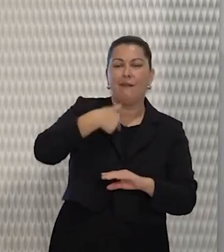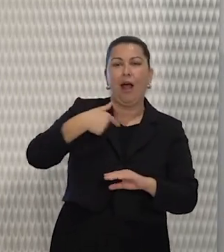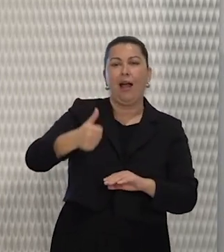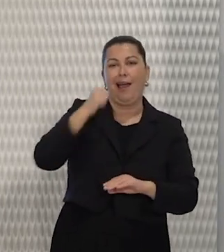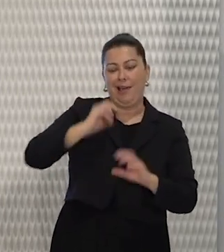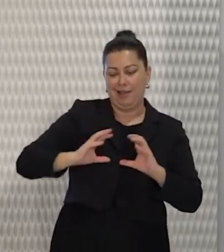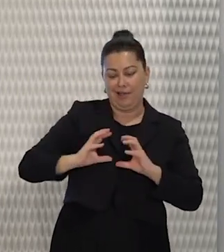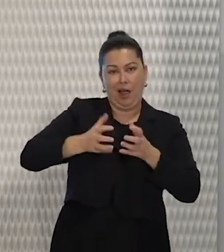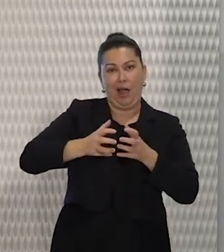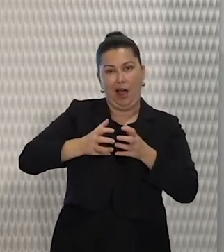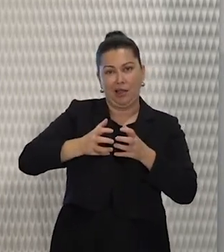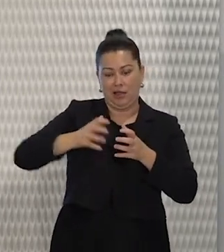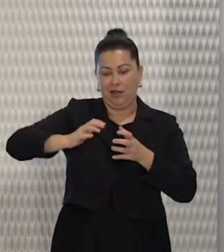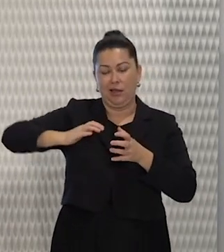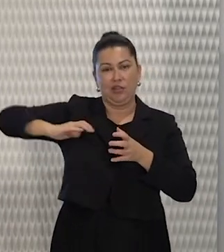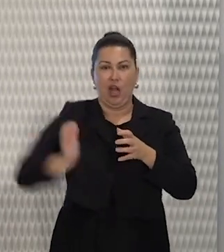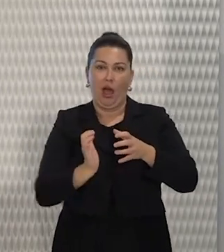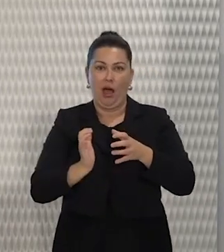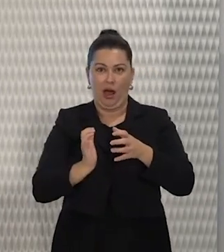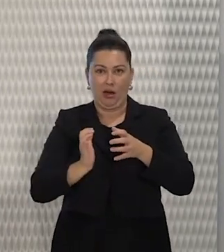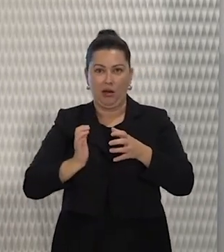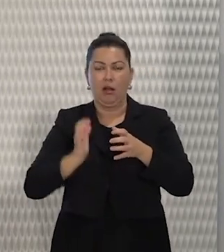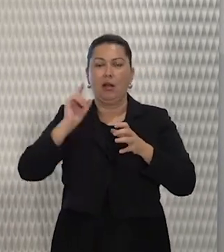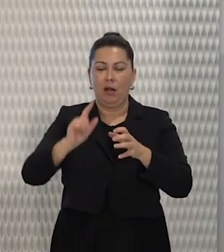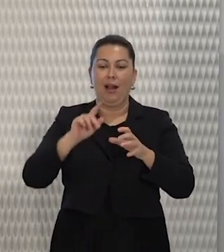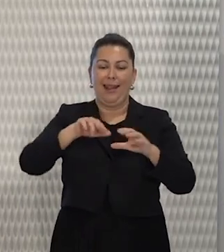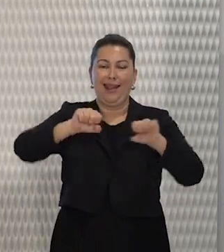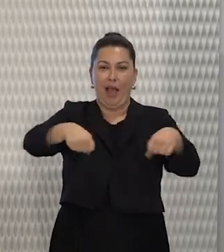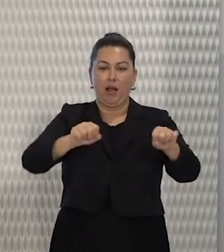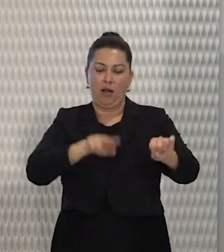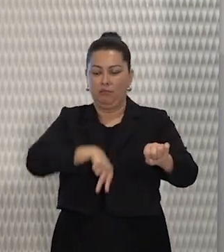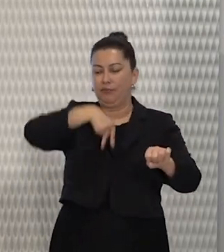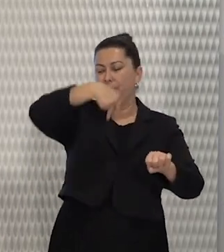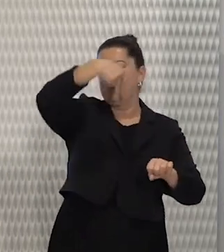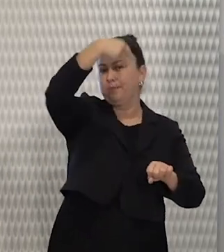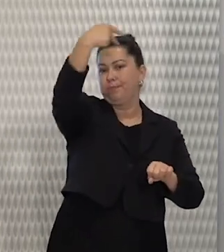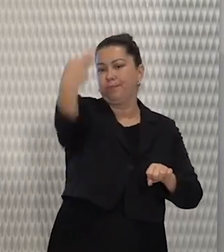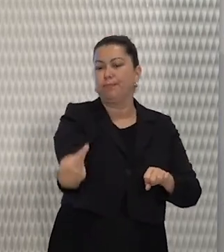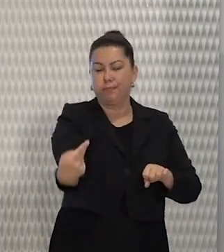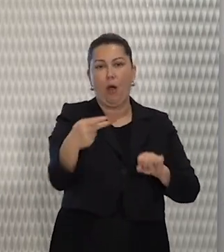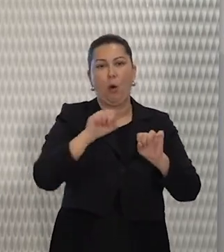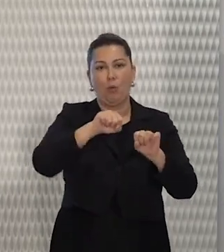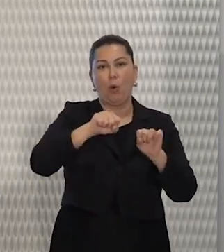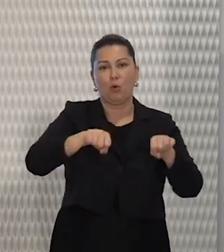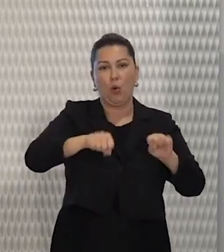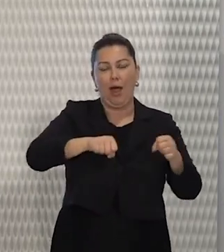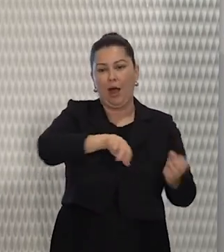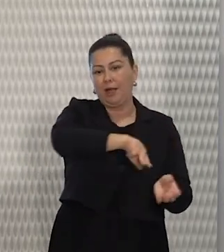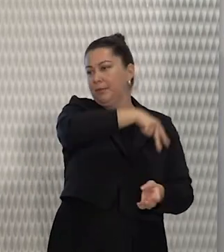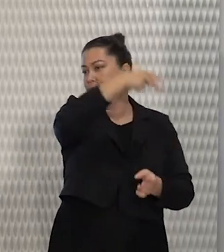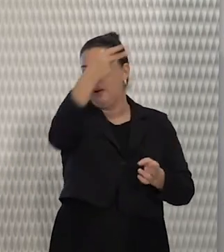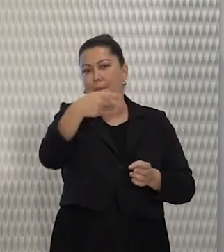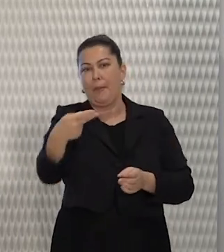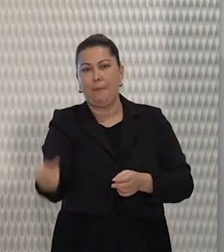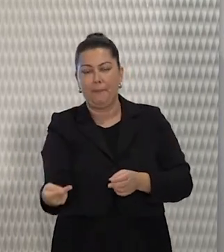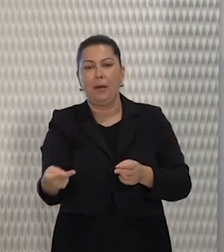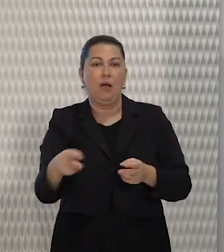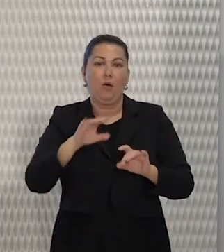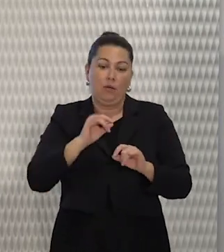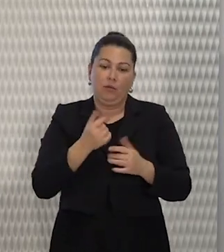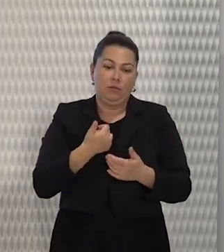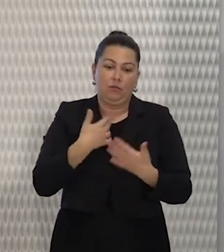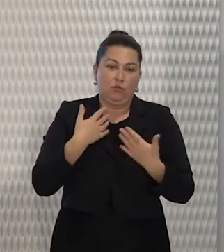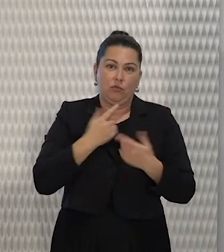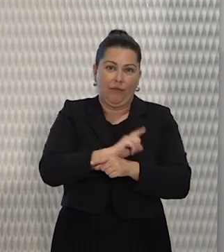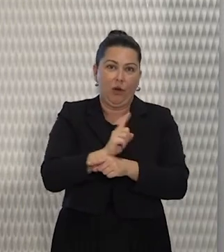bekommen, über den Lenker geflogen, eingeschlagen, das Motorrad in den Rücken gefallen und von einer Sekunde auf die andere war ich halt